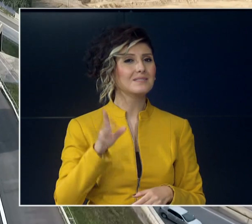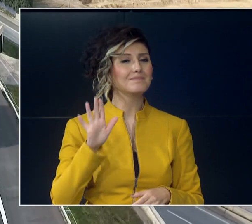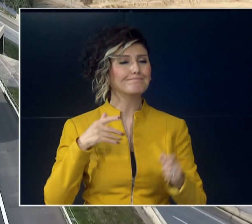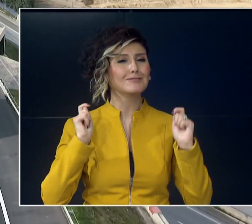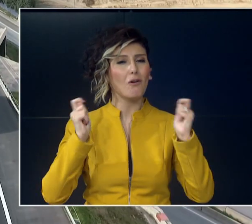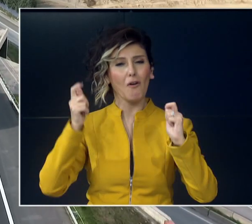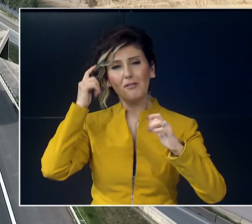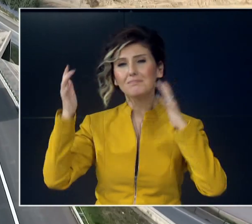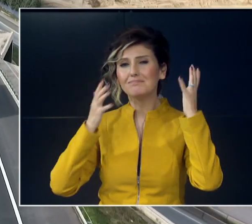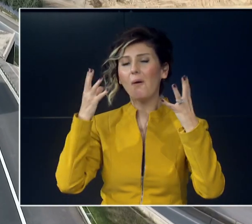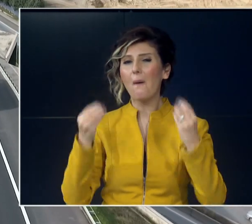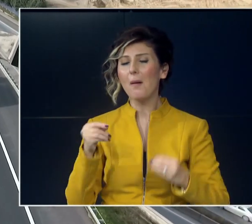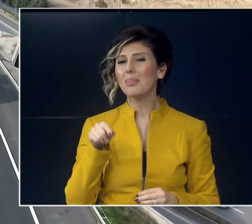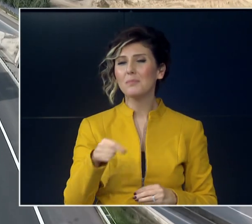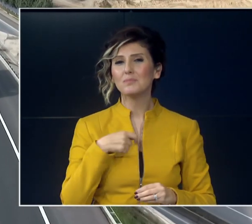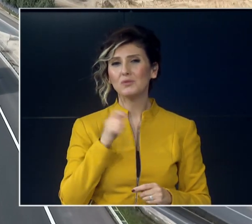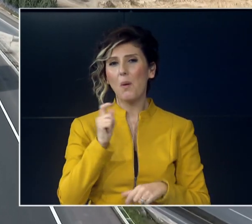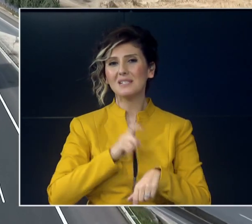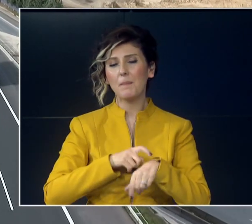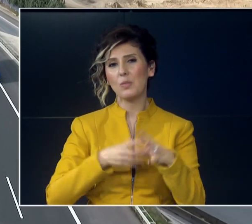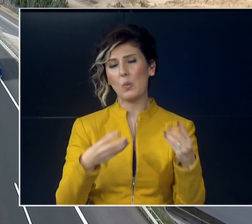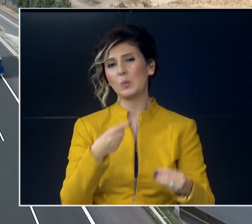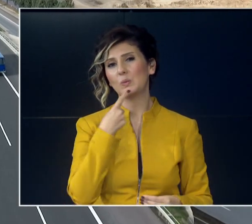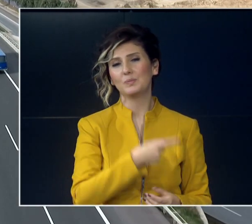bir zaman yaşadım.